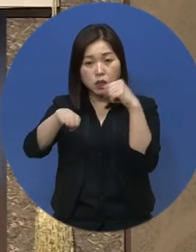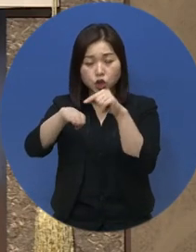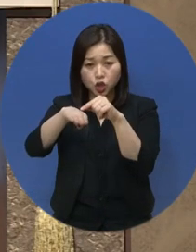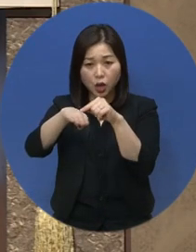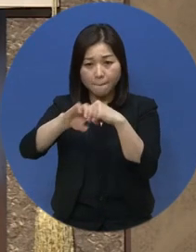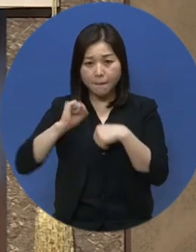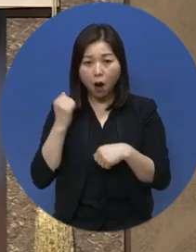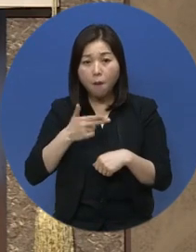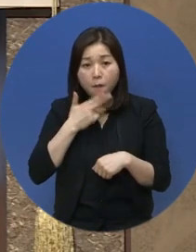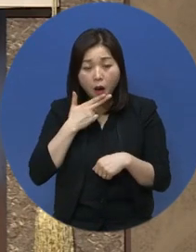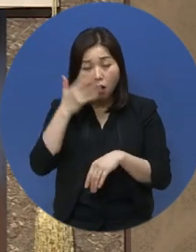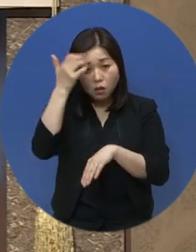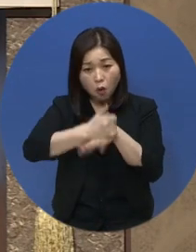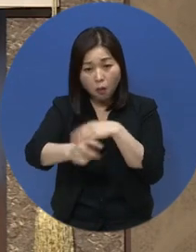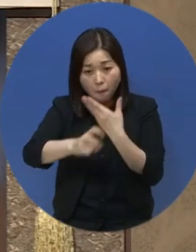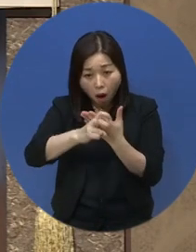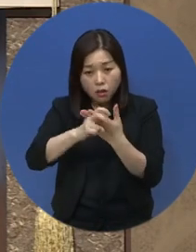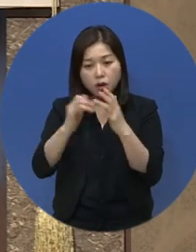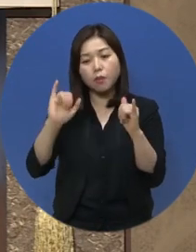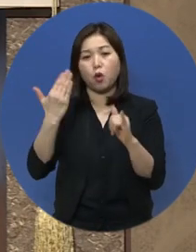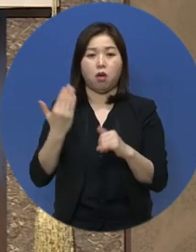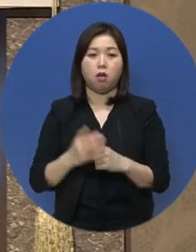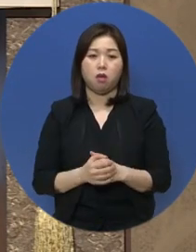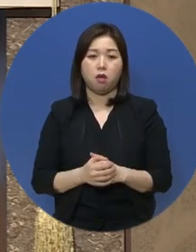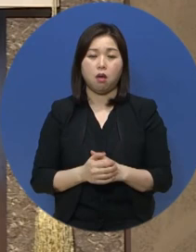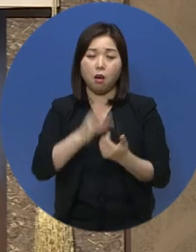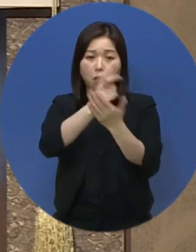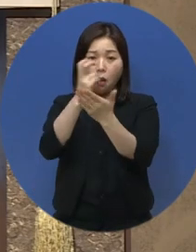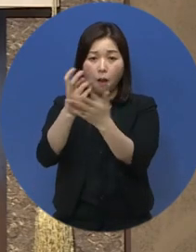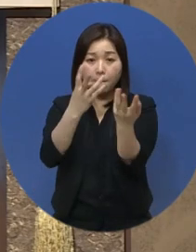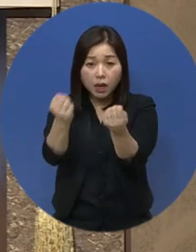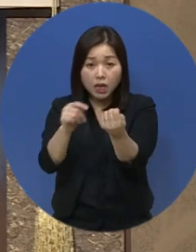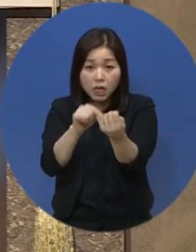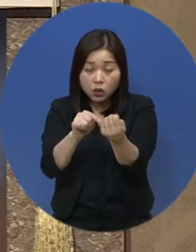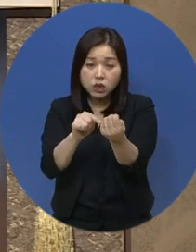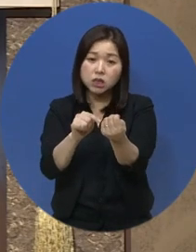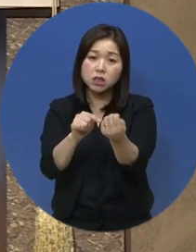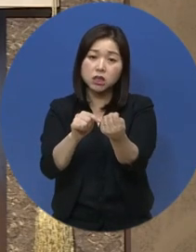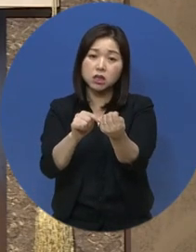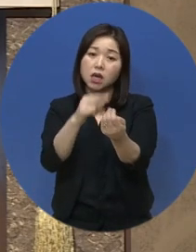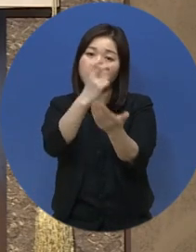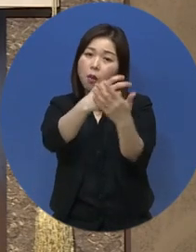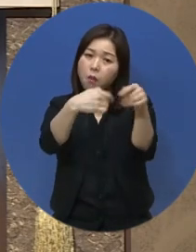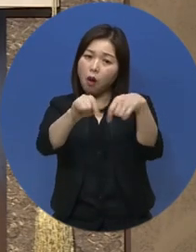못하면 범법자가 되는 거거든요. 네. 법이 많아지는 게 정말 이게